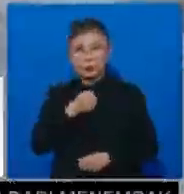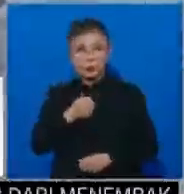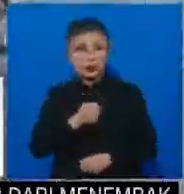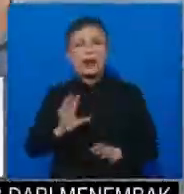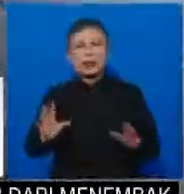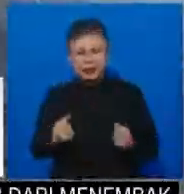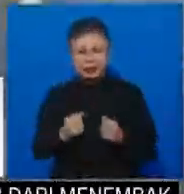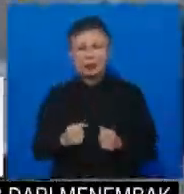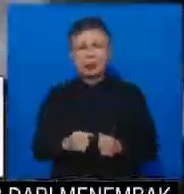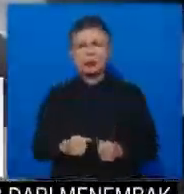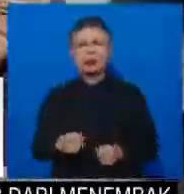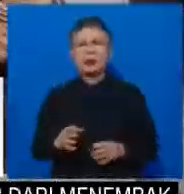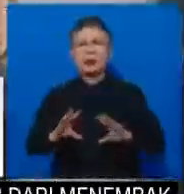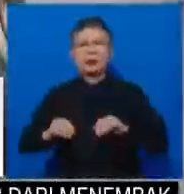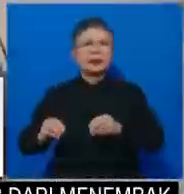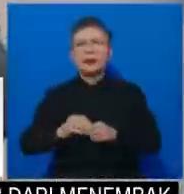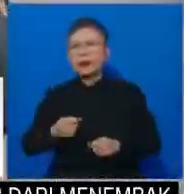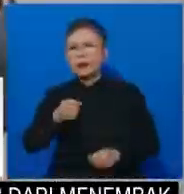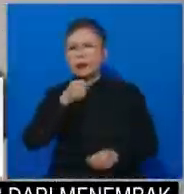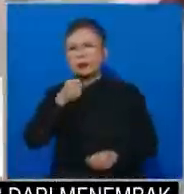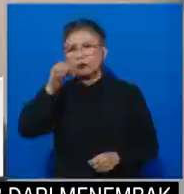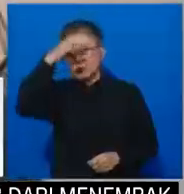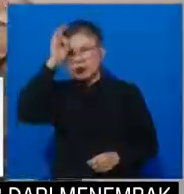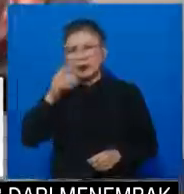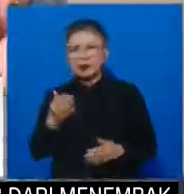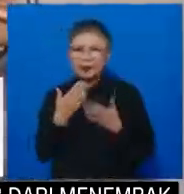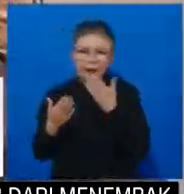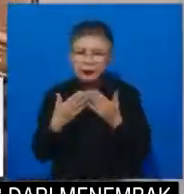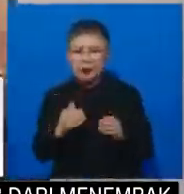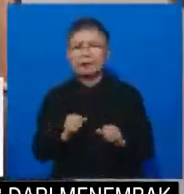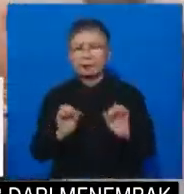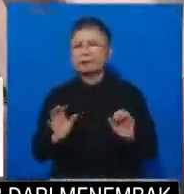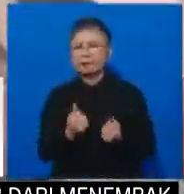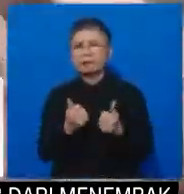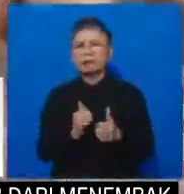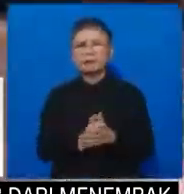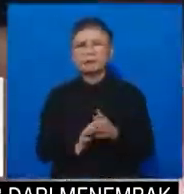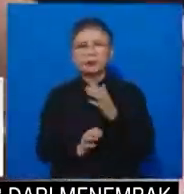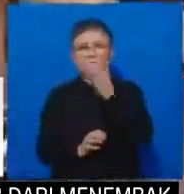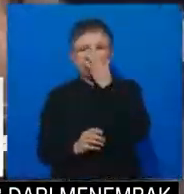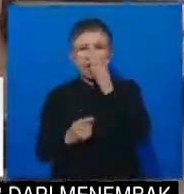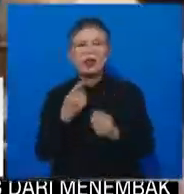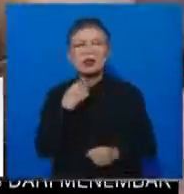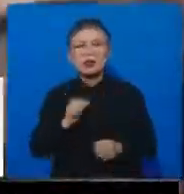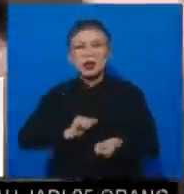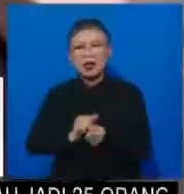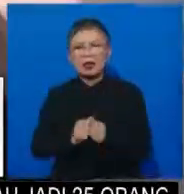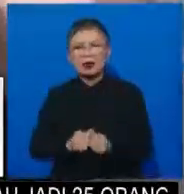siap untuk dimintai keterangan oleh penyidik Direktorat Reserse Kriminal Khusus Polda Metro Jaya terkait kasus film